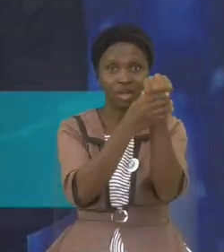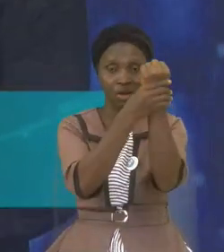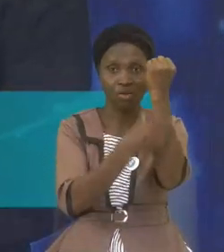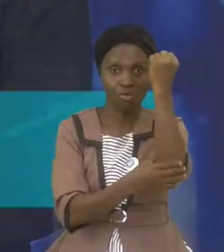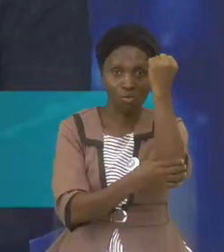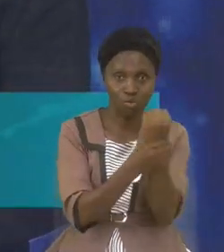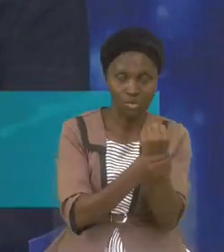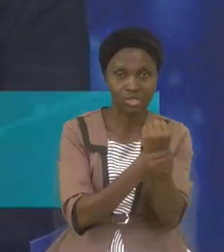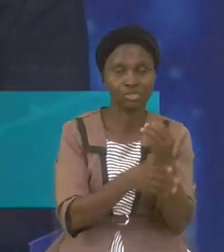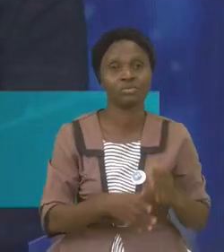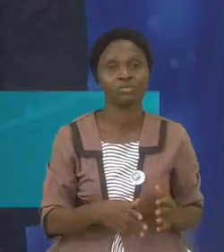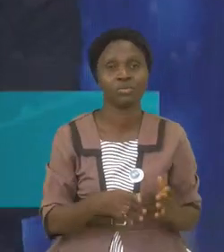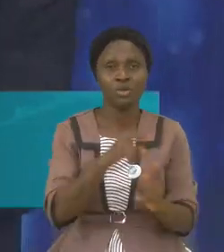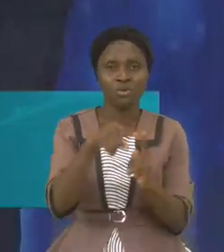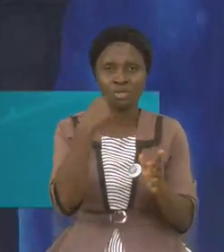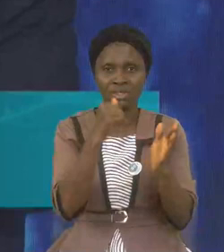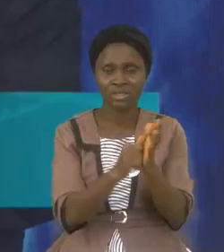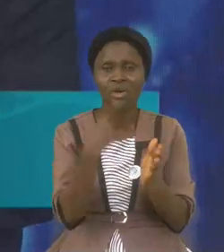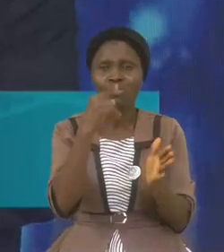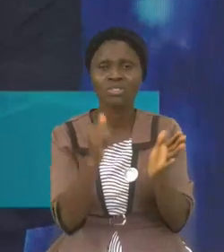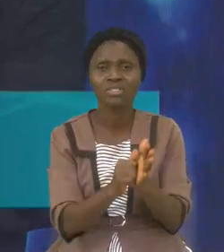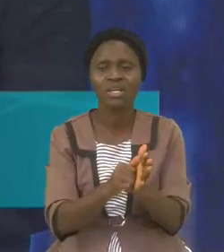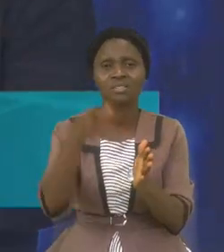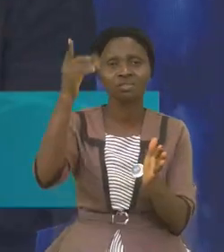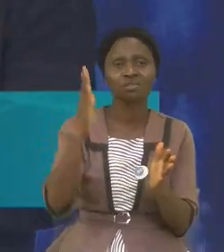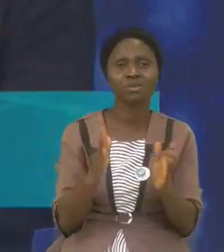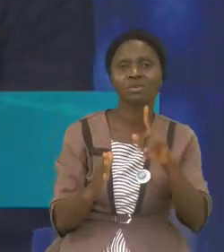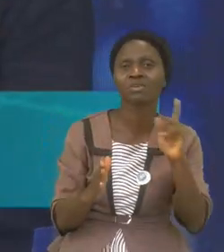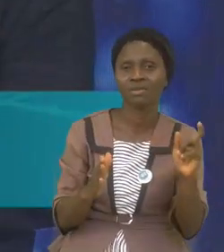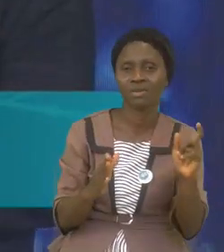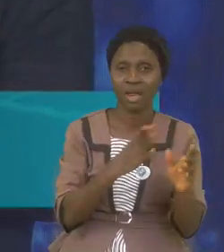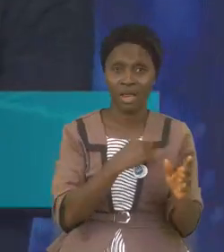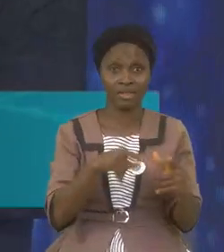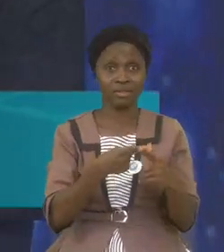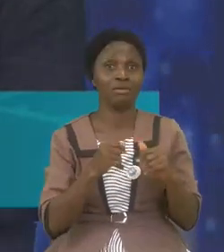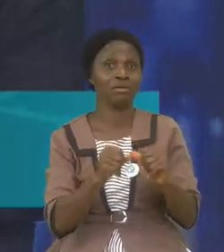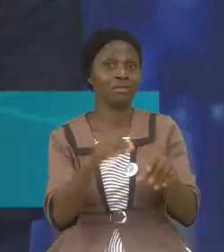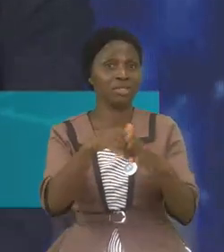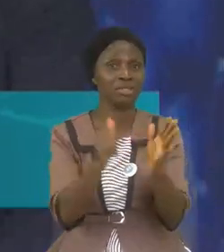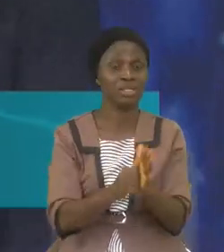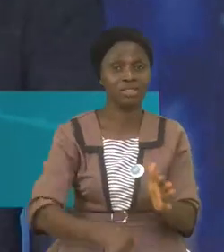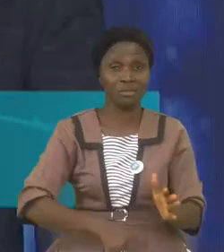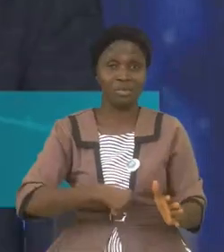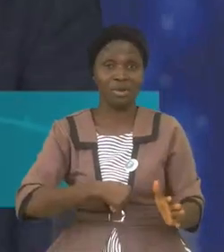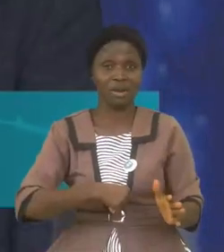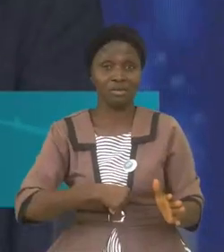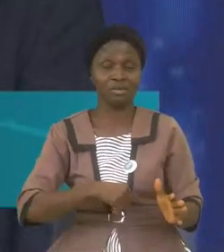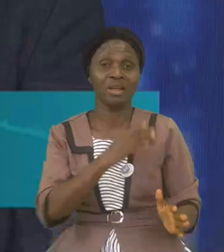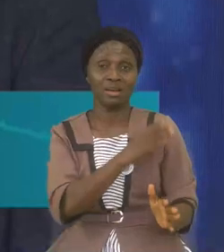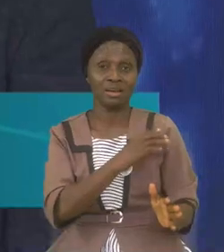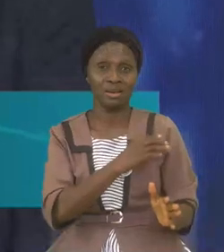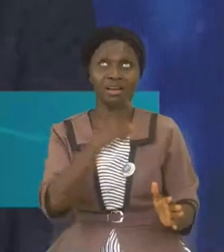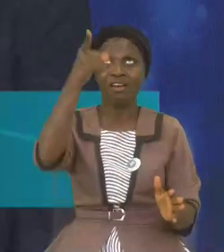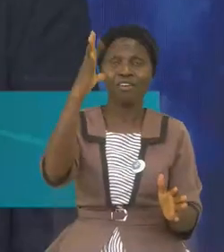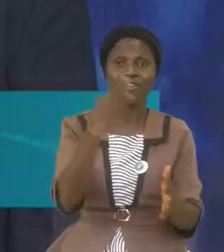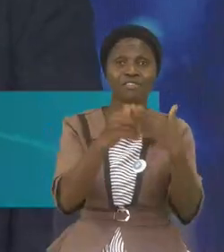après l'humiliation, lorsqu'il a dit « Qui est ce Dieu-là » et